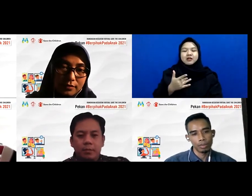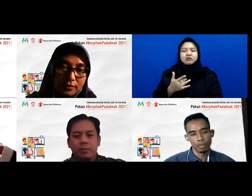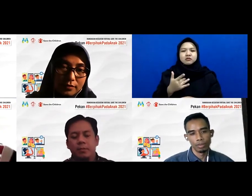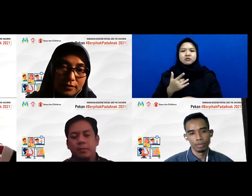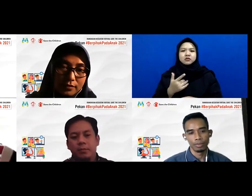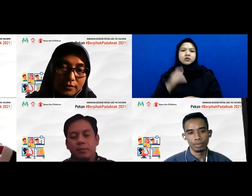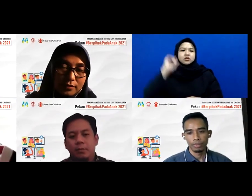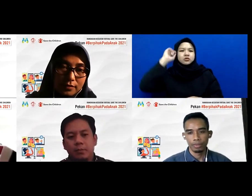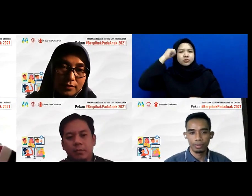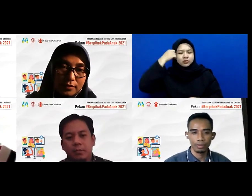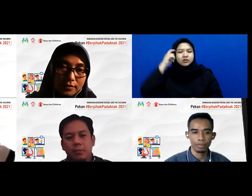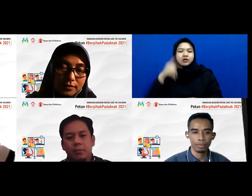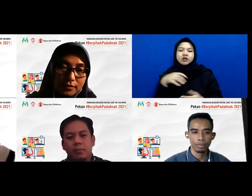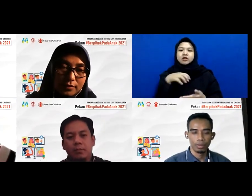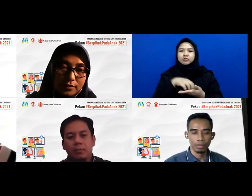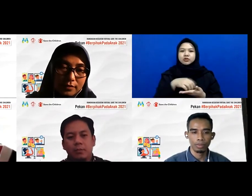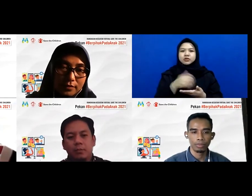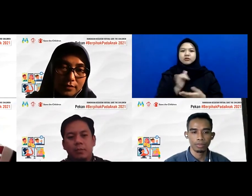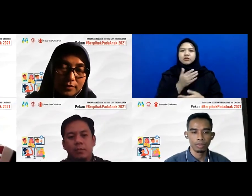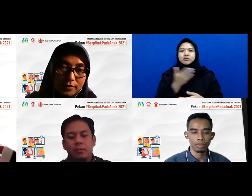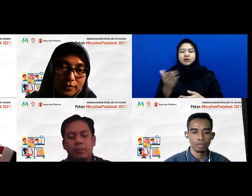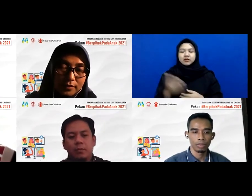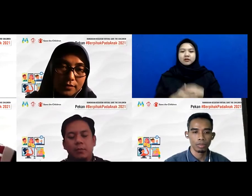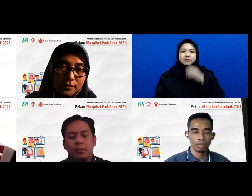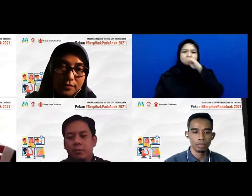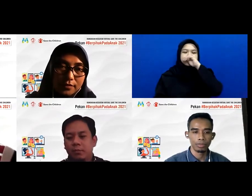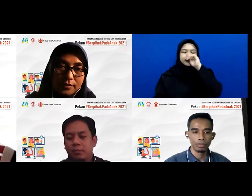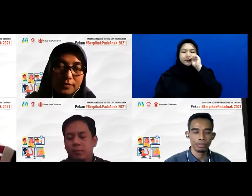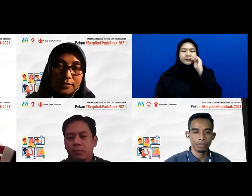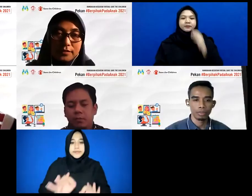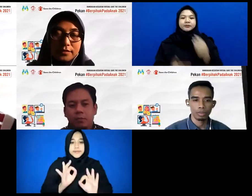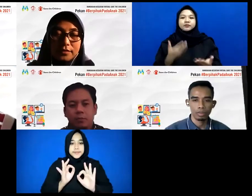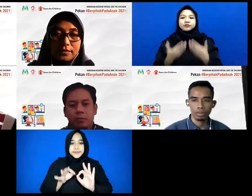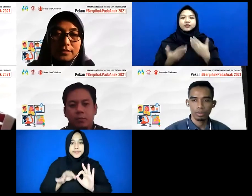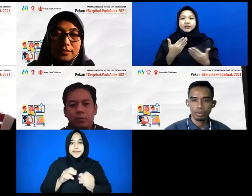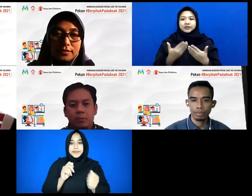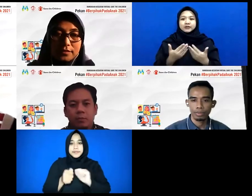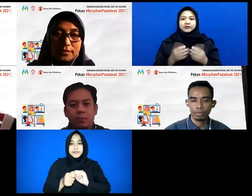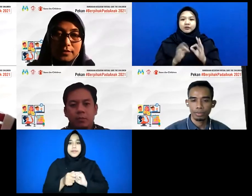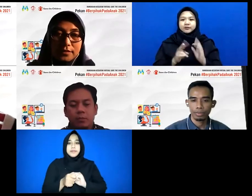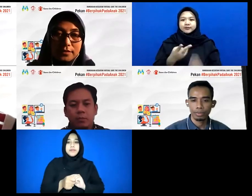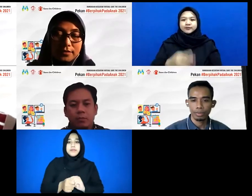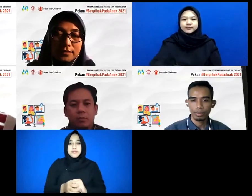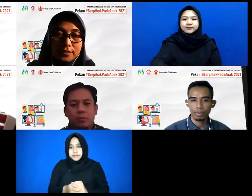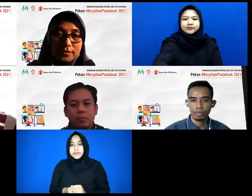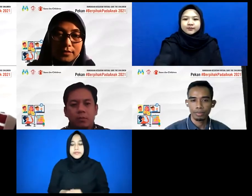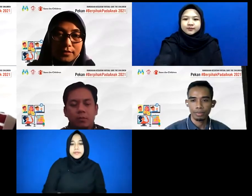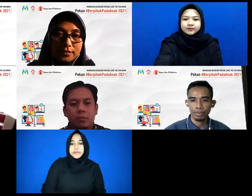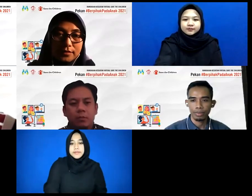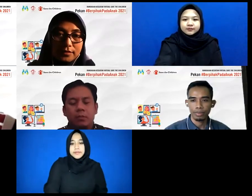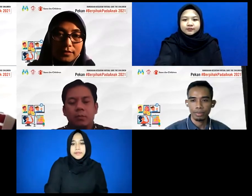sulitnya berada di posisi mereka. Jadi mungkin kalau dari saya, kita harus gencar